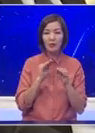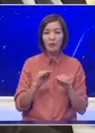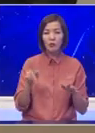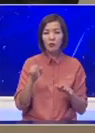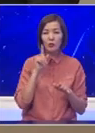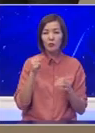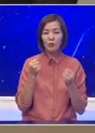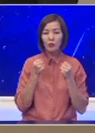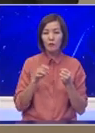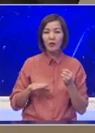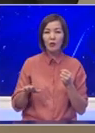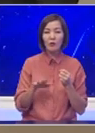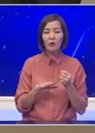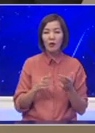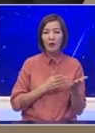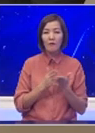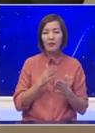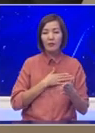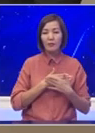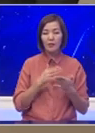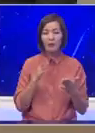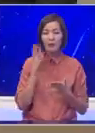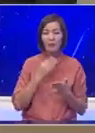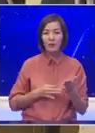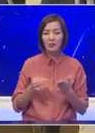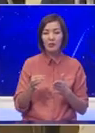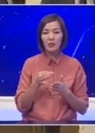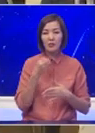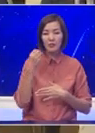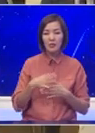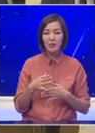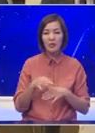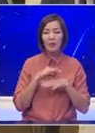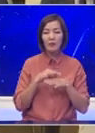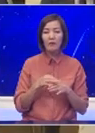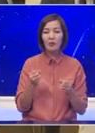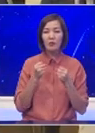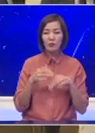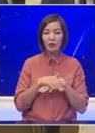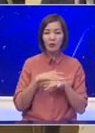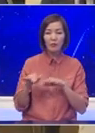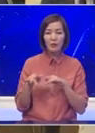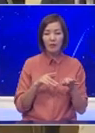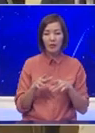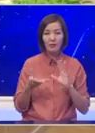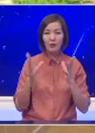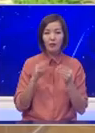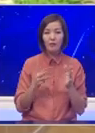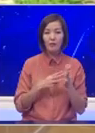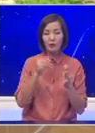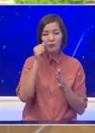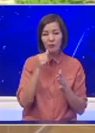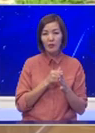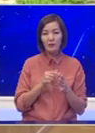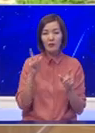детско-юношеский спорт в регионах. В этом направлении активно работает Алматинский областной центр проведения спортивно-массовых мероприятий. По итогам 8 месяцев